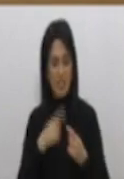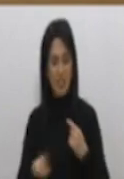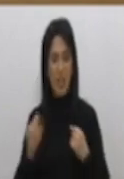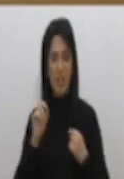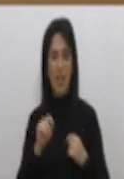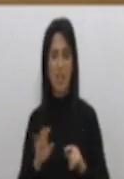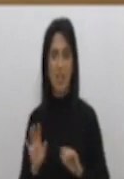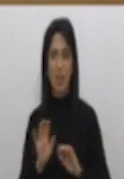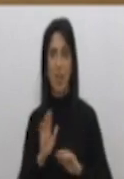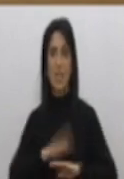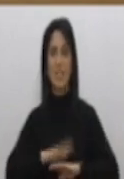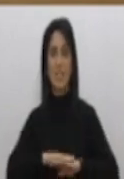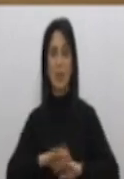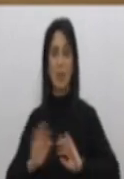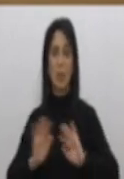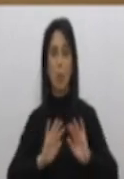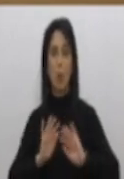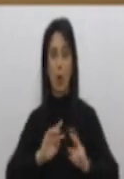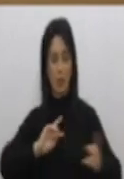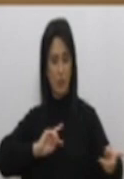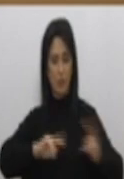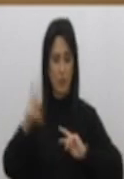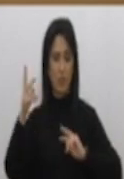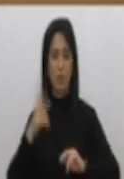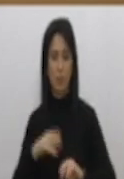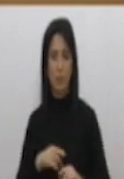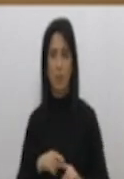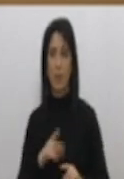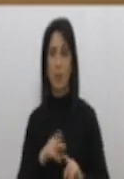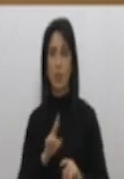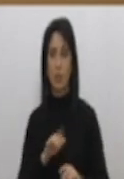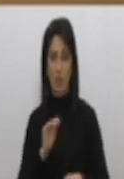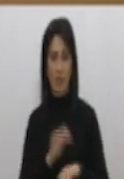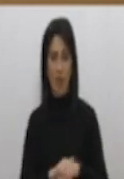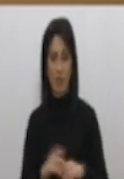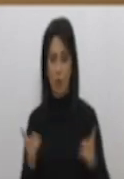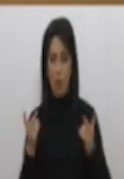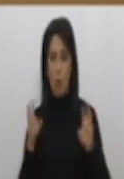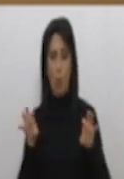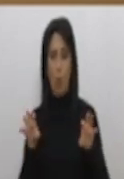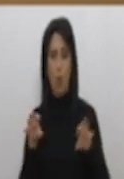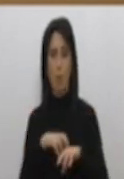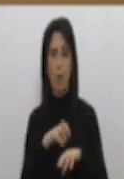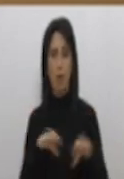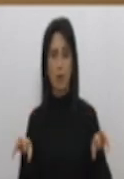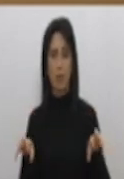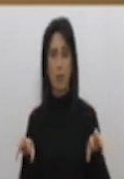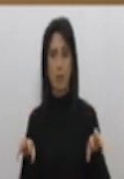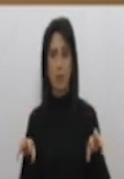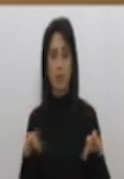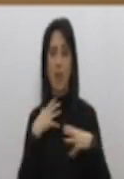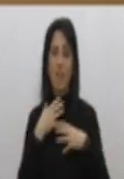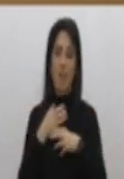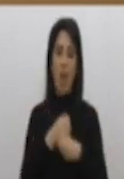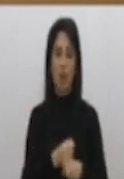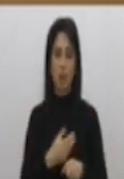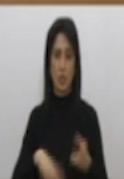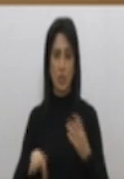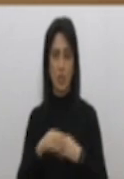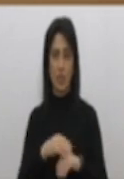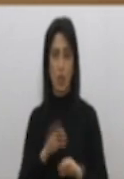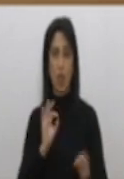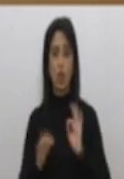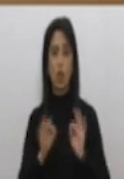სხვანაირად ქცევის და მოქმედების საშუალება ქონდეთ, იმიტომ რომ ხო ფაქტია, რომ ეს ორი პარტია გვახჩობს და